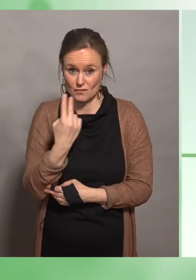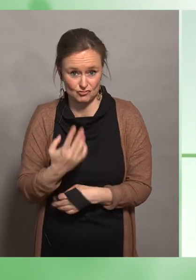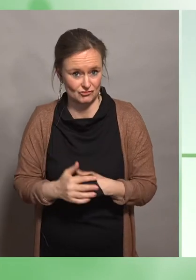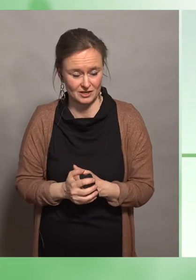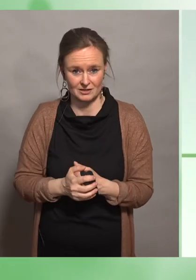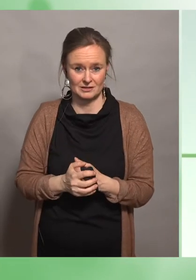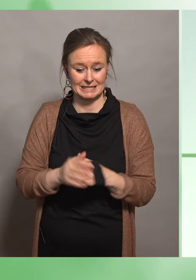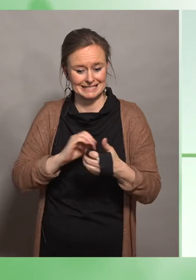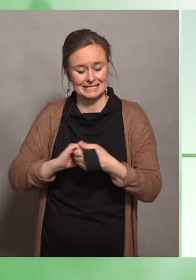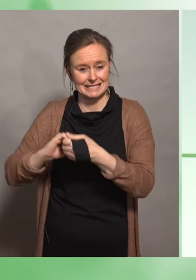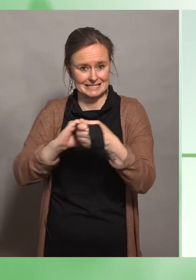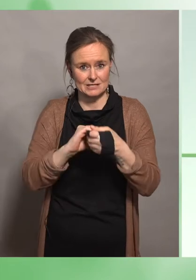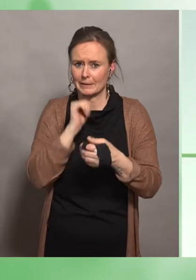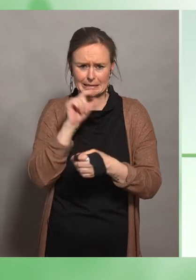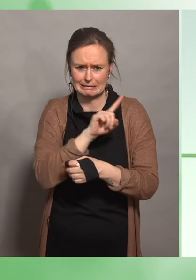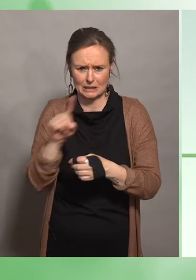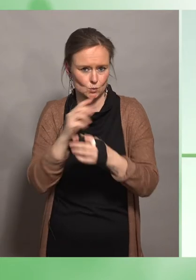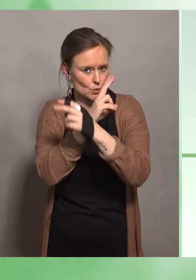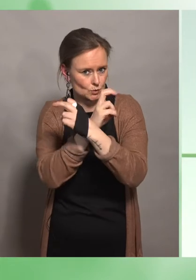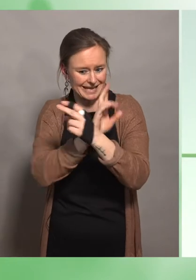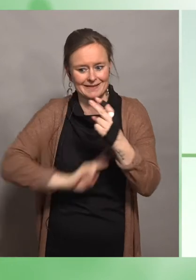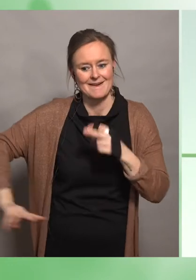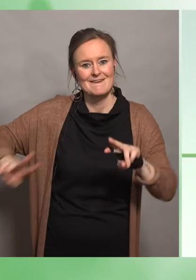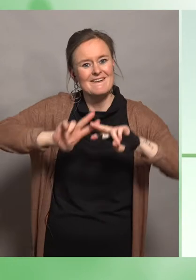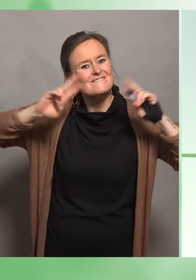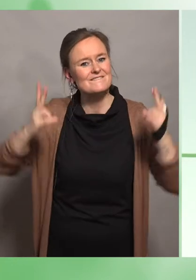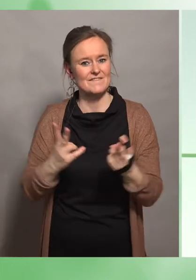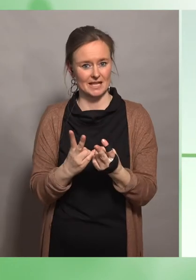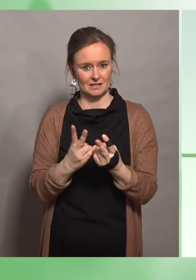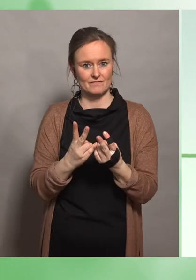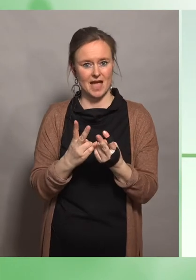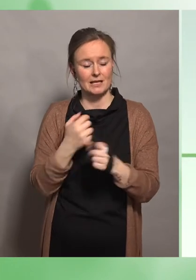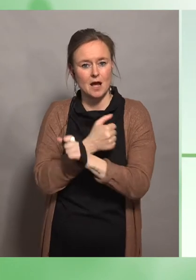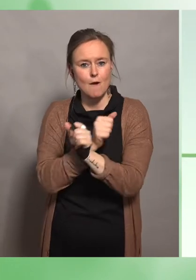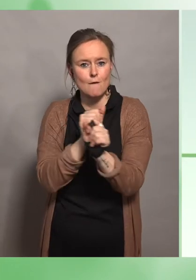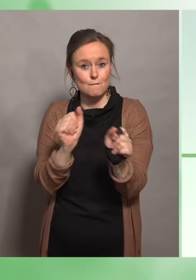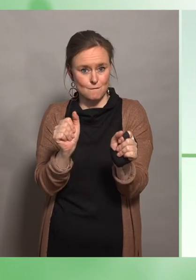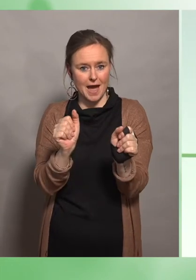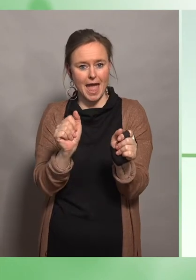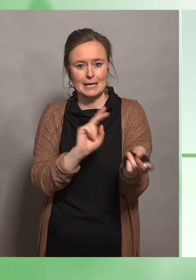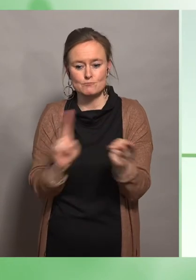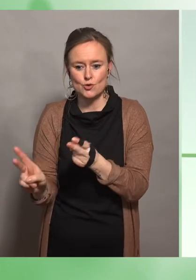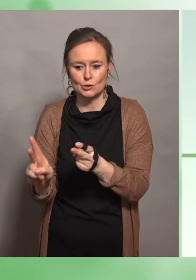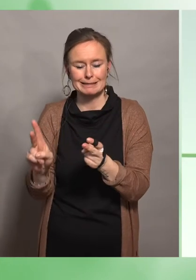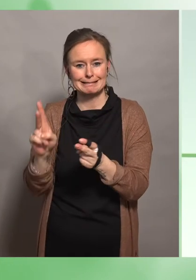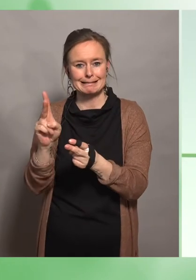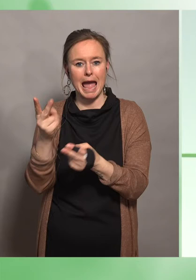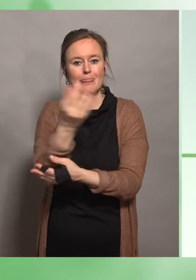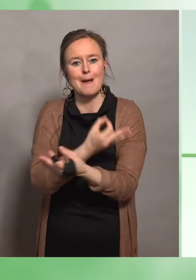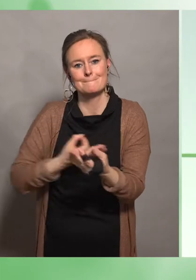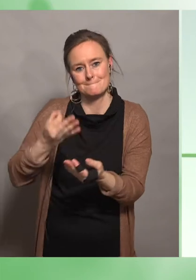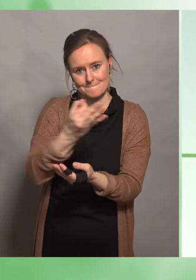in Österreich, sondern weltweit, dass es einen freien Zugang zur Bildung gibt, dass es einen freien